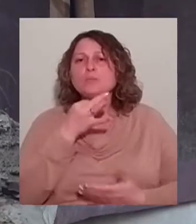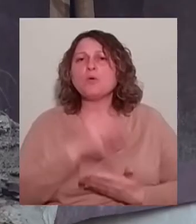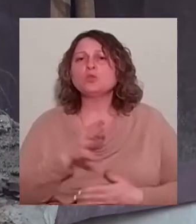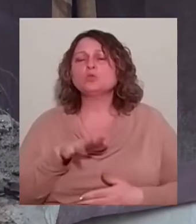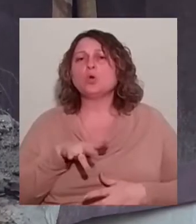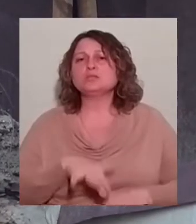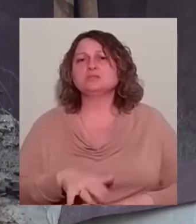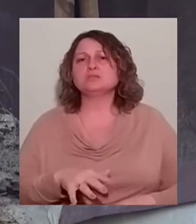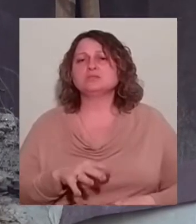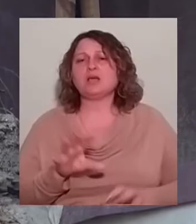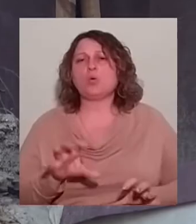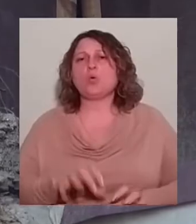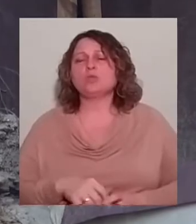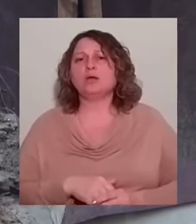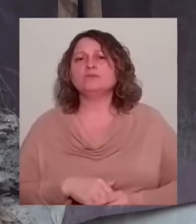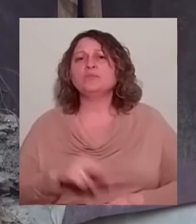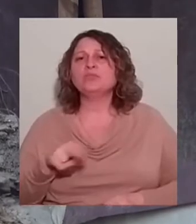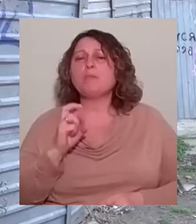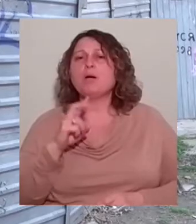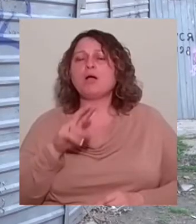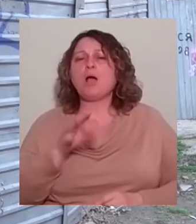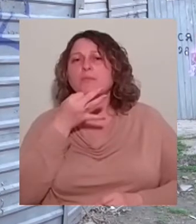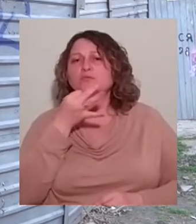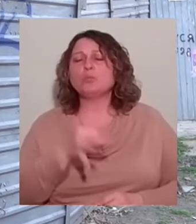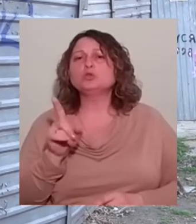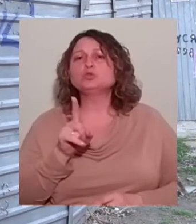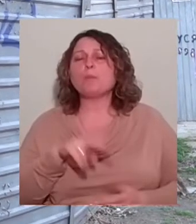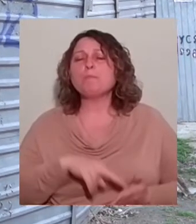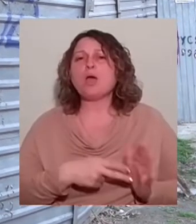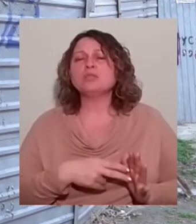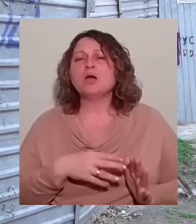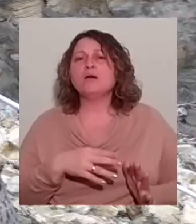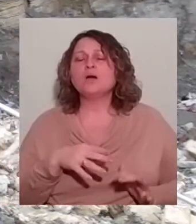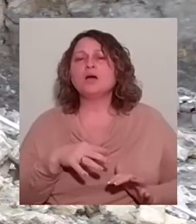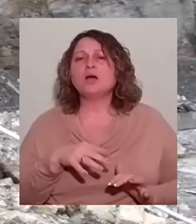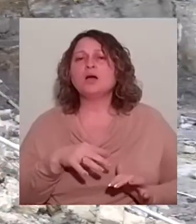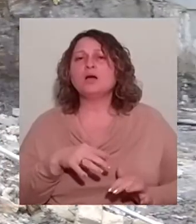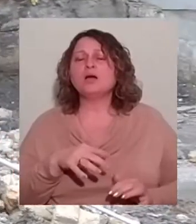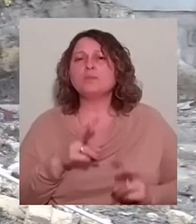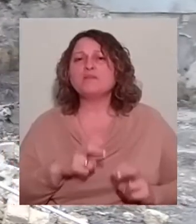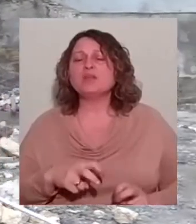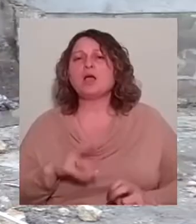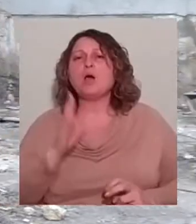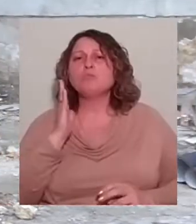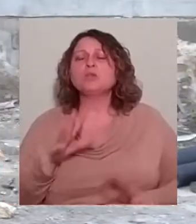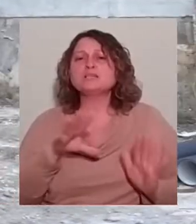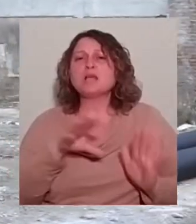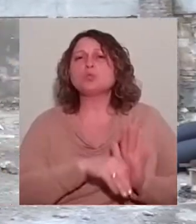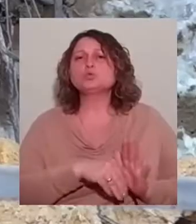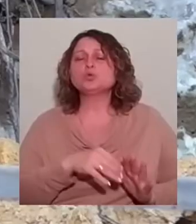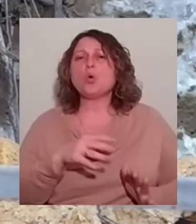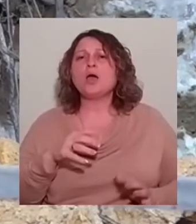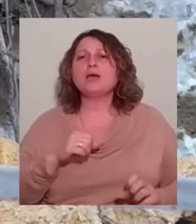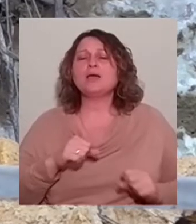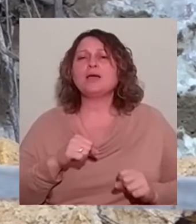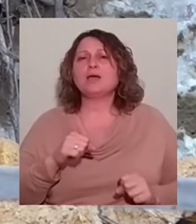законодавства. У ДБК повідомили, що після позапланової перевірки залучать замовника будівельних робіт до адміністративної відповідальності. Валентин Блях,